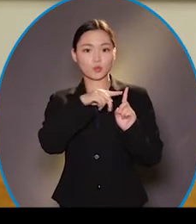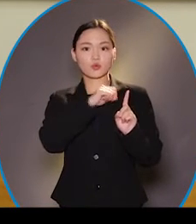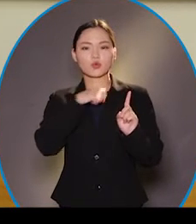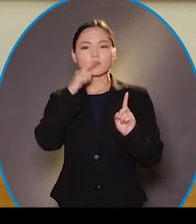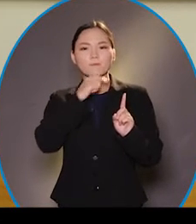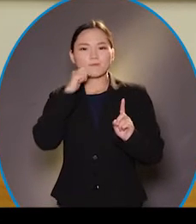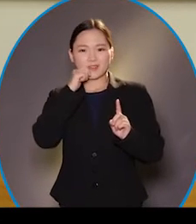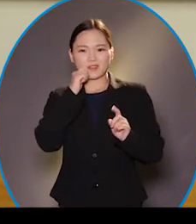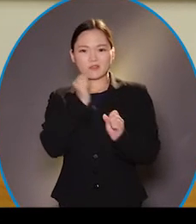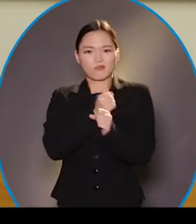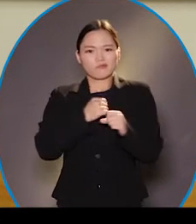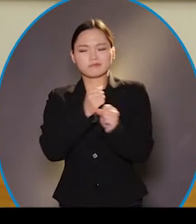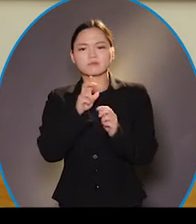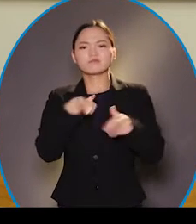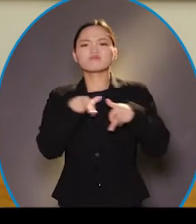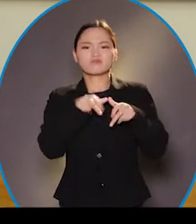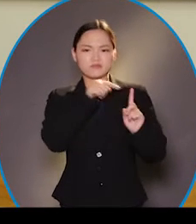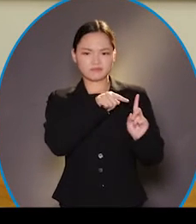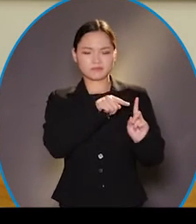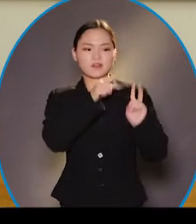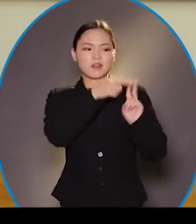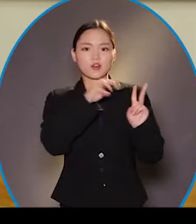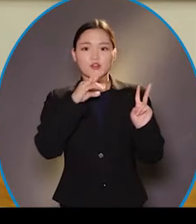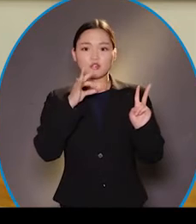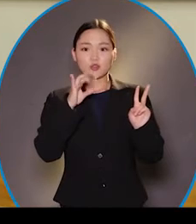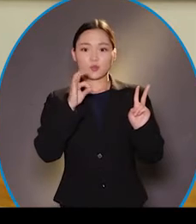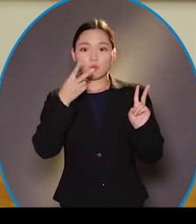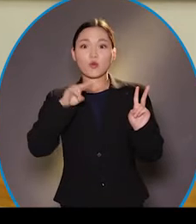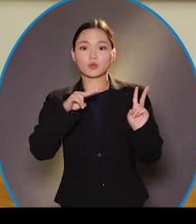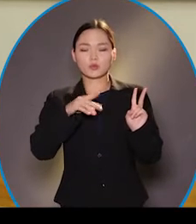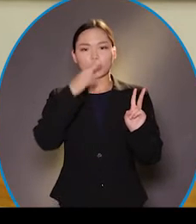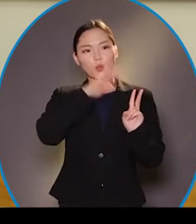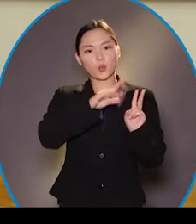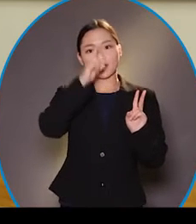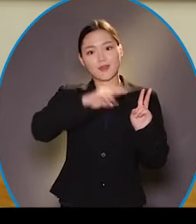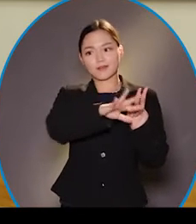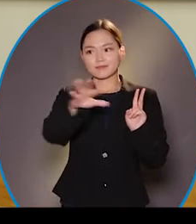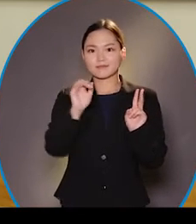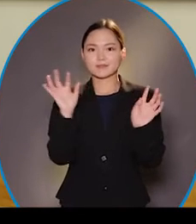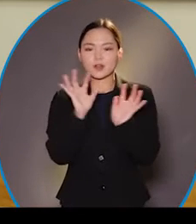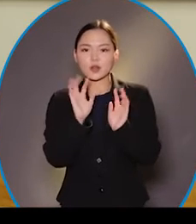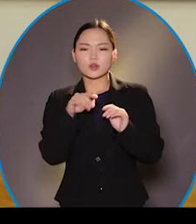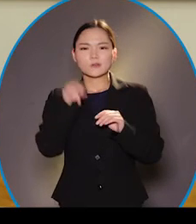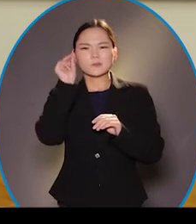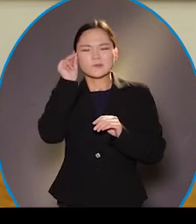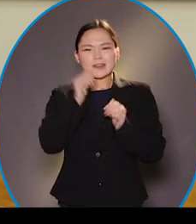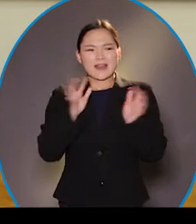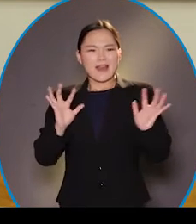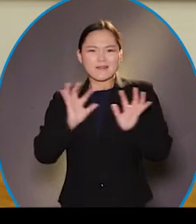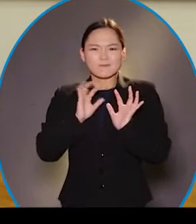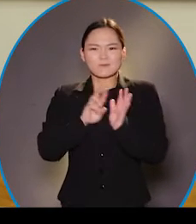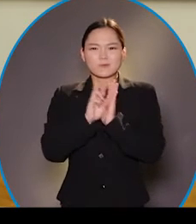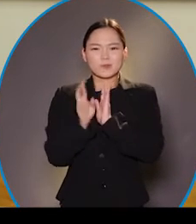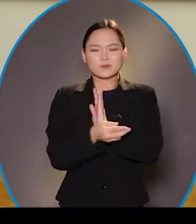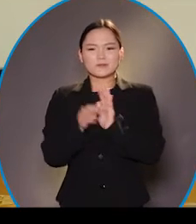ихний бэрхшээлтэй. Төр болтын хувьд бол бусад ангийнхантайгаа арай нэг зэрэгцээ сурч чадхааргүй ч юм уу тиймэрхүү